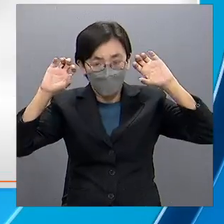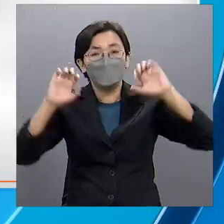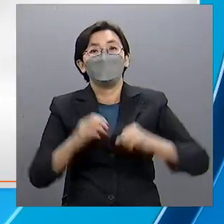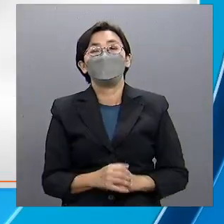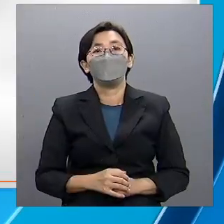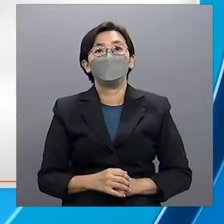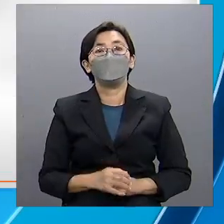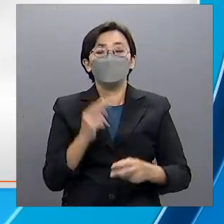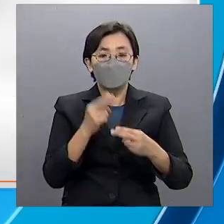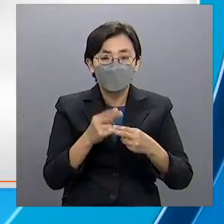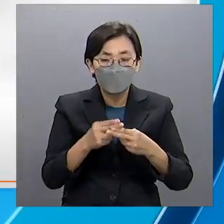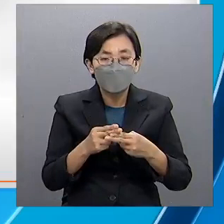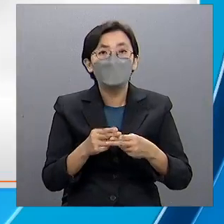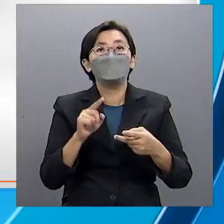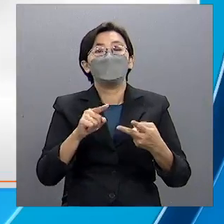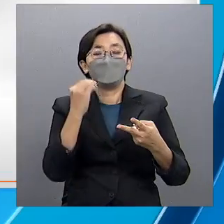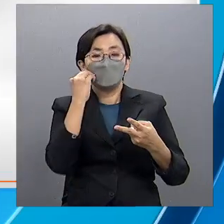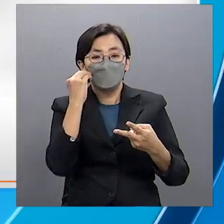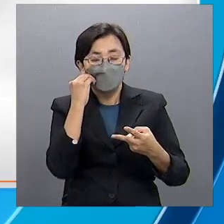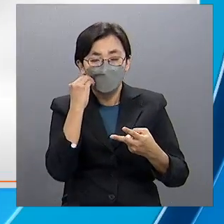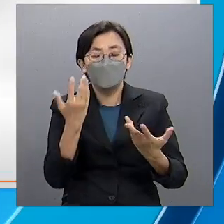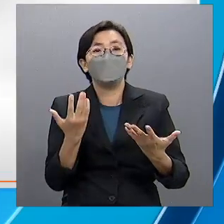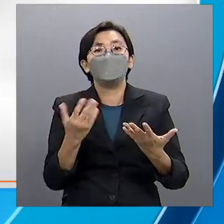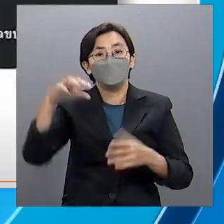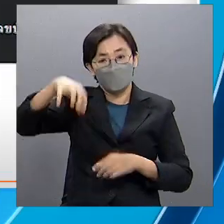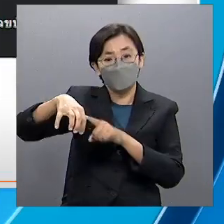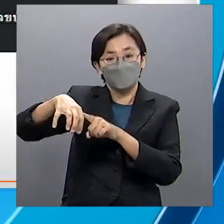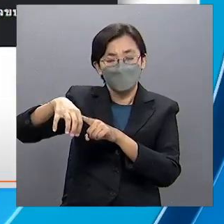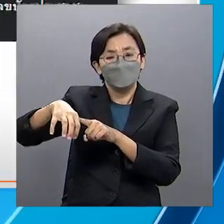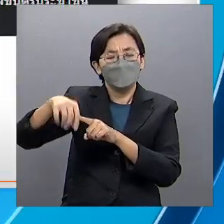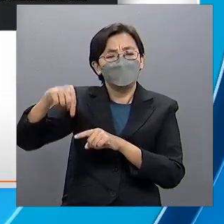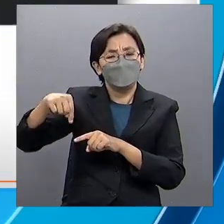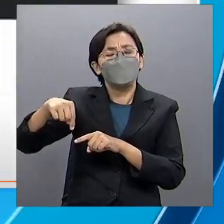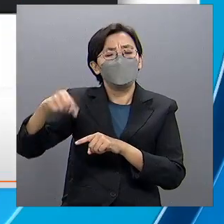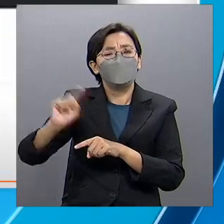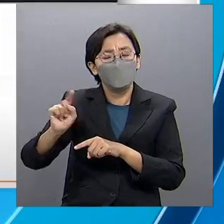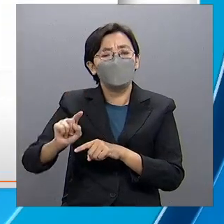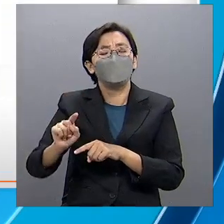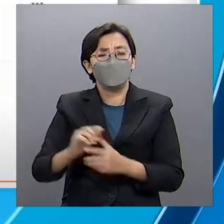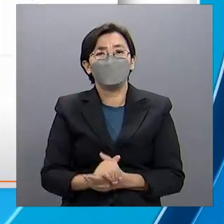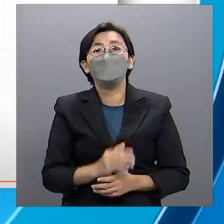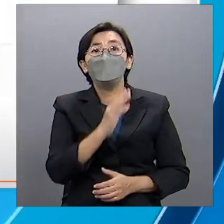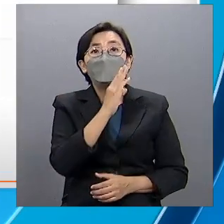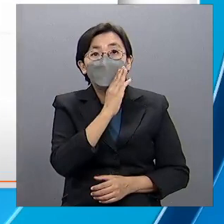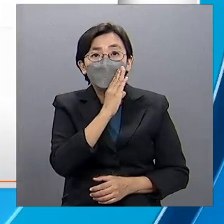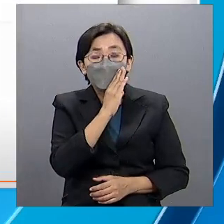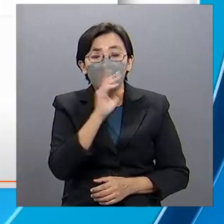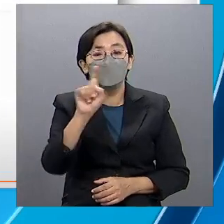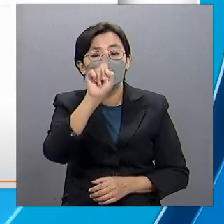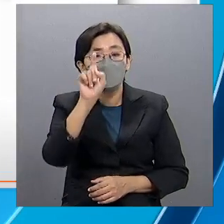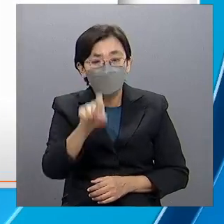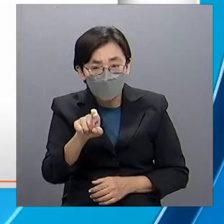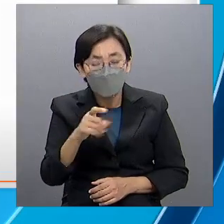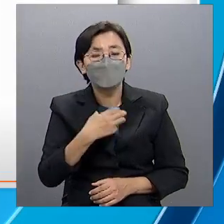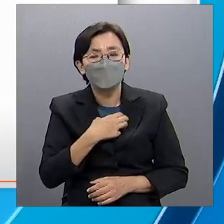อยู่ของหน่วยงานที่ออกไปแล้วเราก็จะบอกว่าหากท่านสงสัยหรืออะไรก็